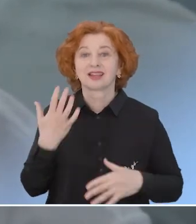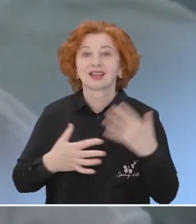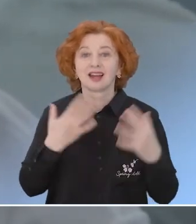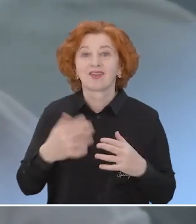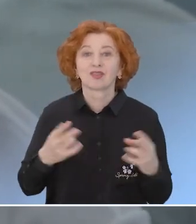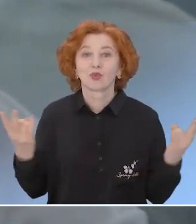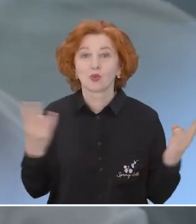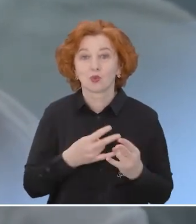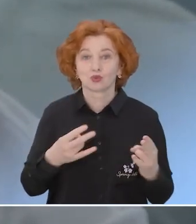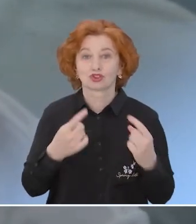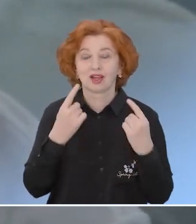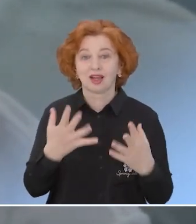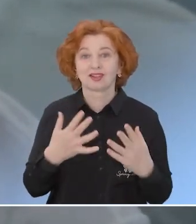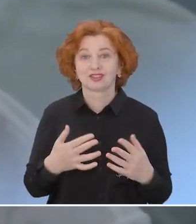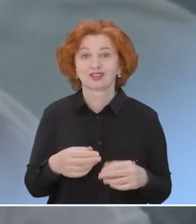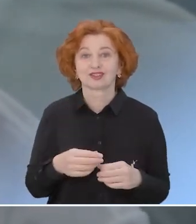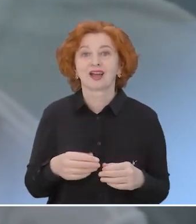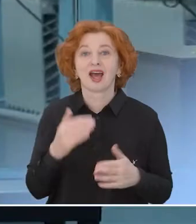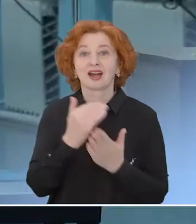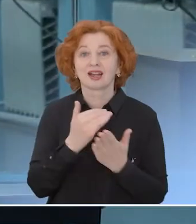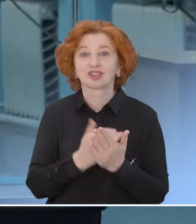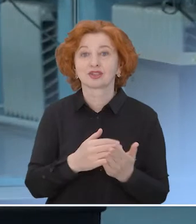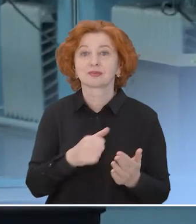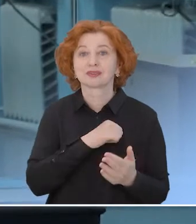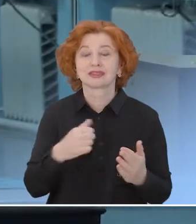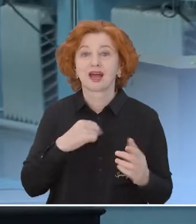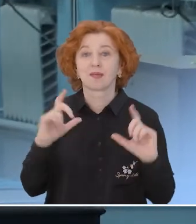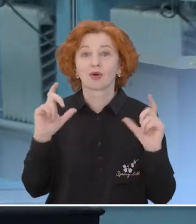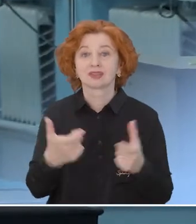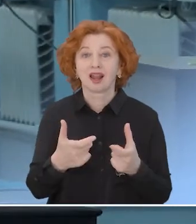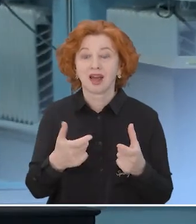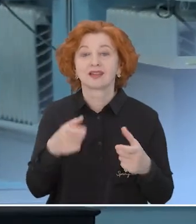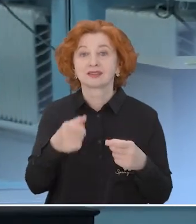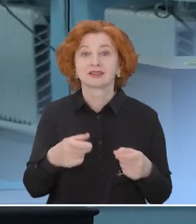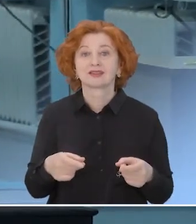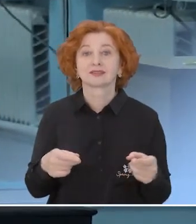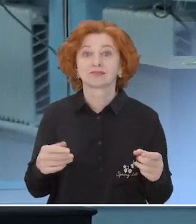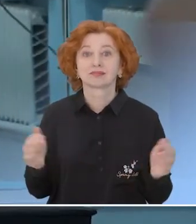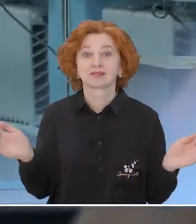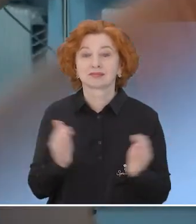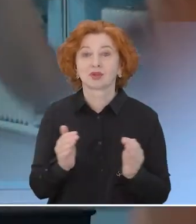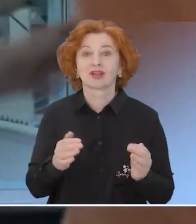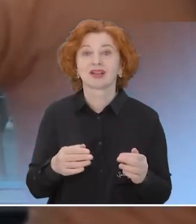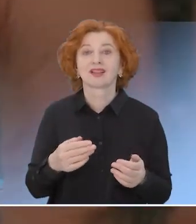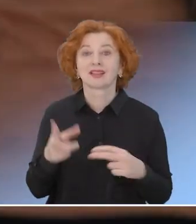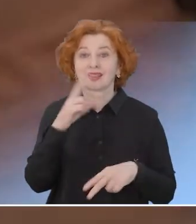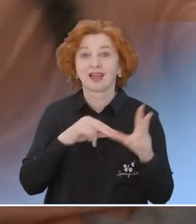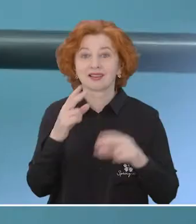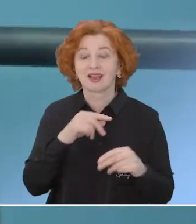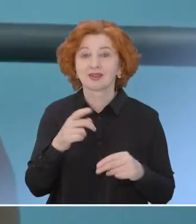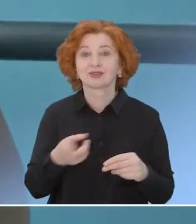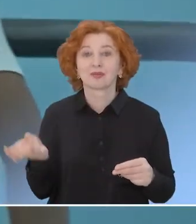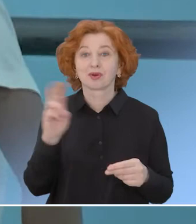не тренировать, их можно выкинуть на свалку. Режим самоизоляции сильно сбил привычный ритм занятий. Многие